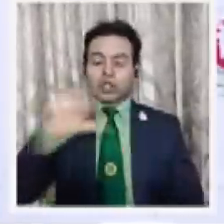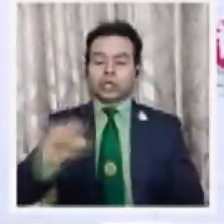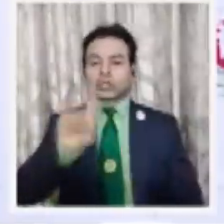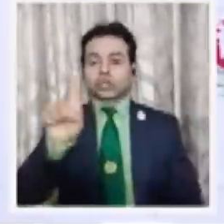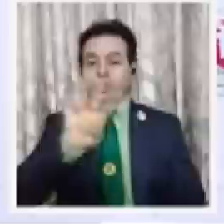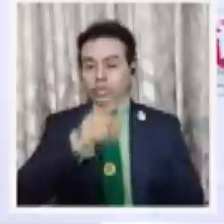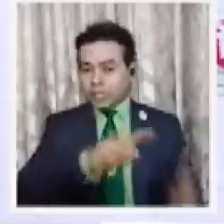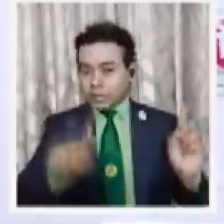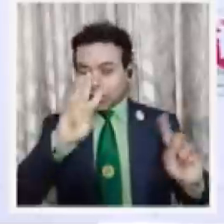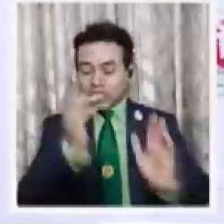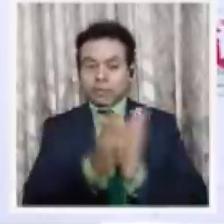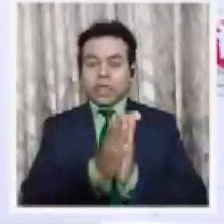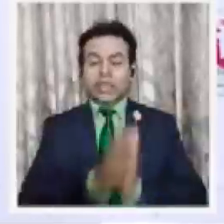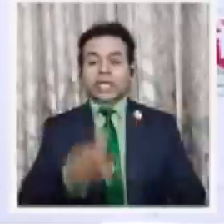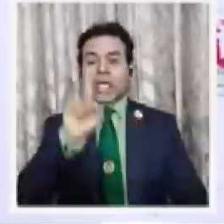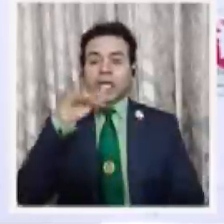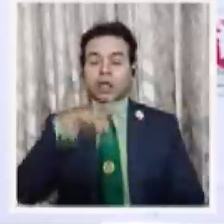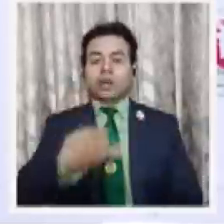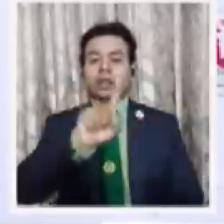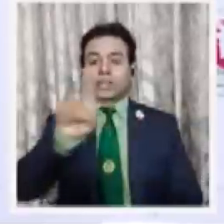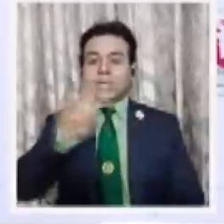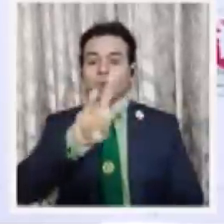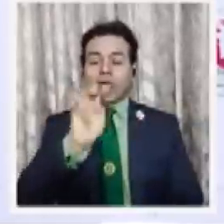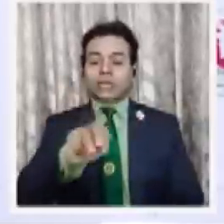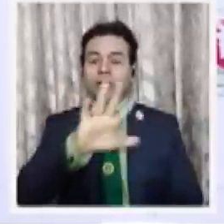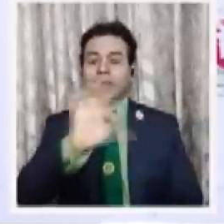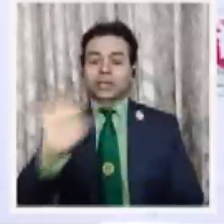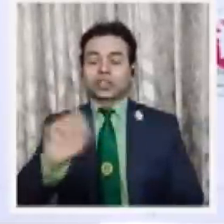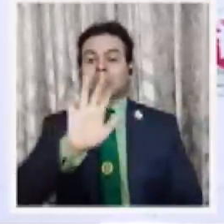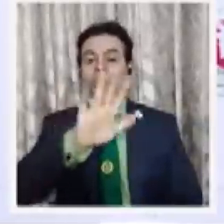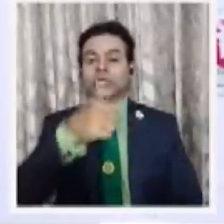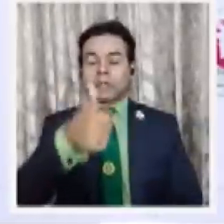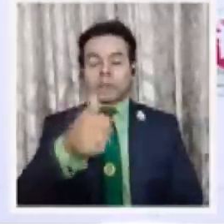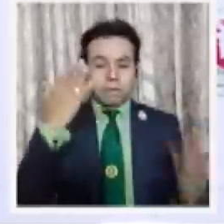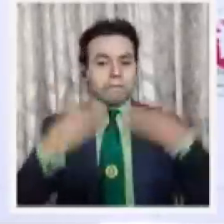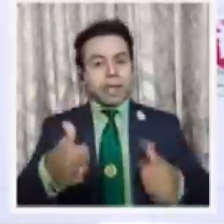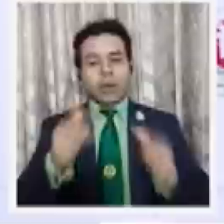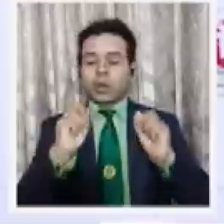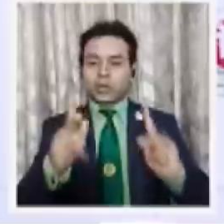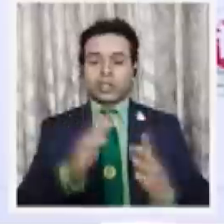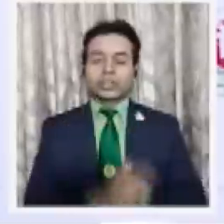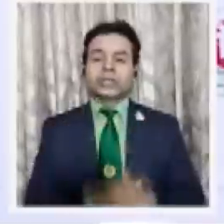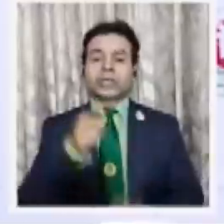19.92%। 24 ঘন্টায় সুস্থ হয়েছেন 1,914 জন। এ পর্যন্ত সুস্থ